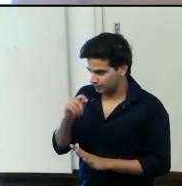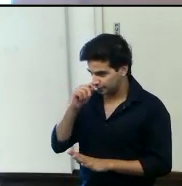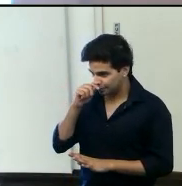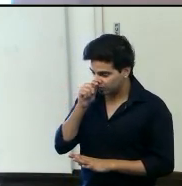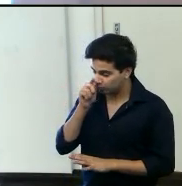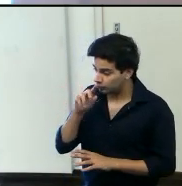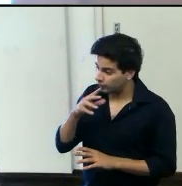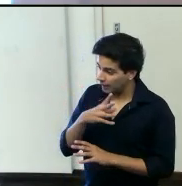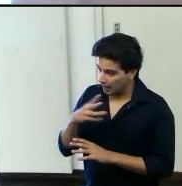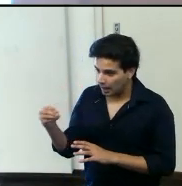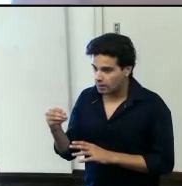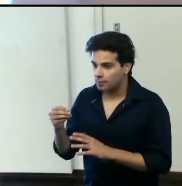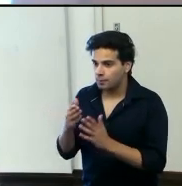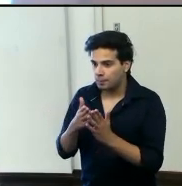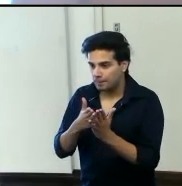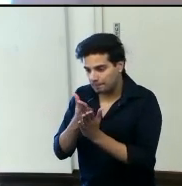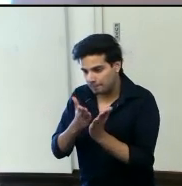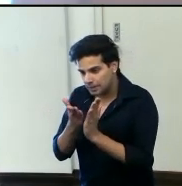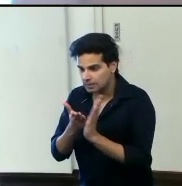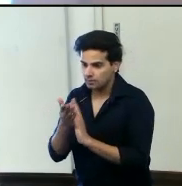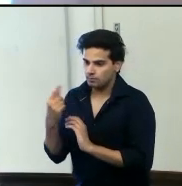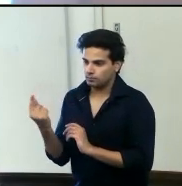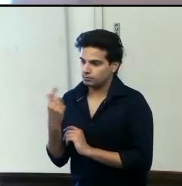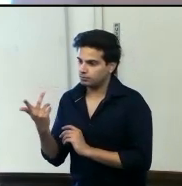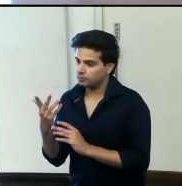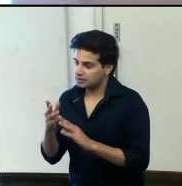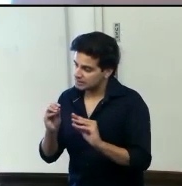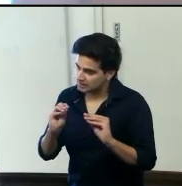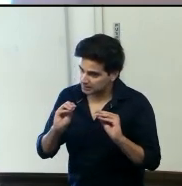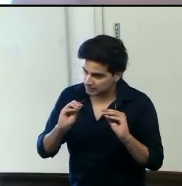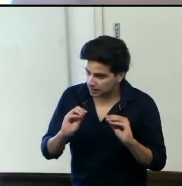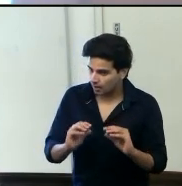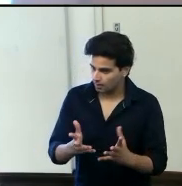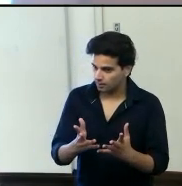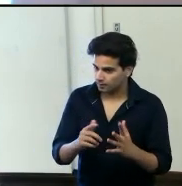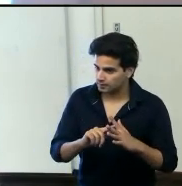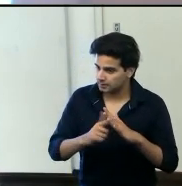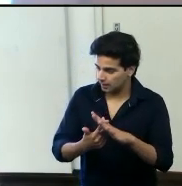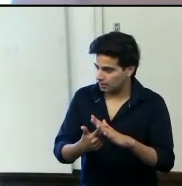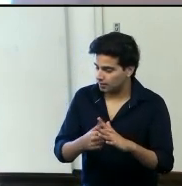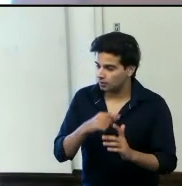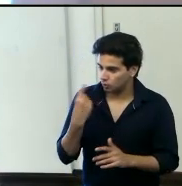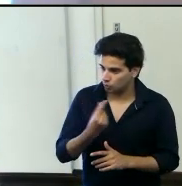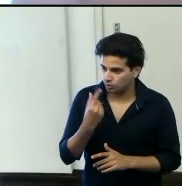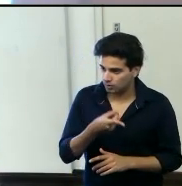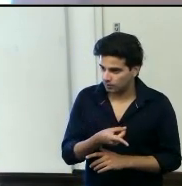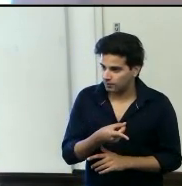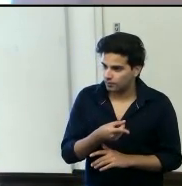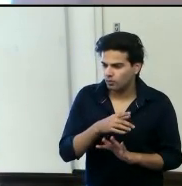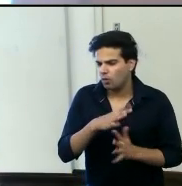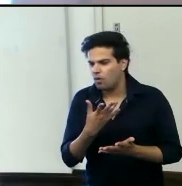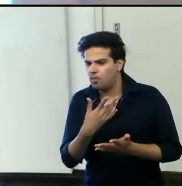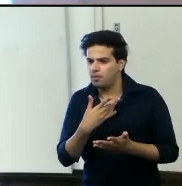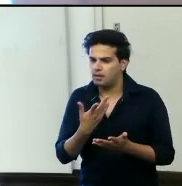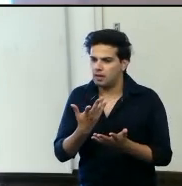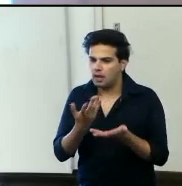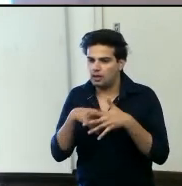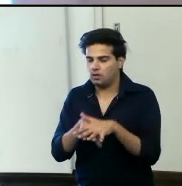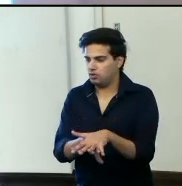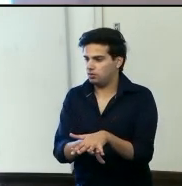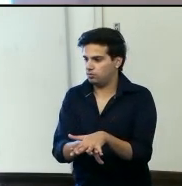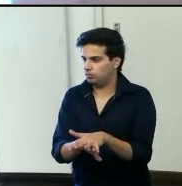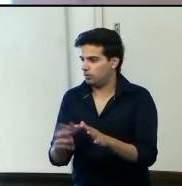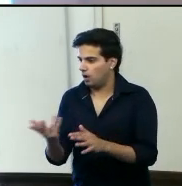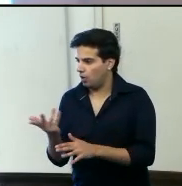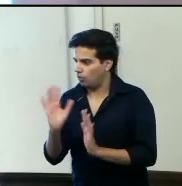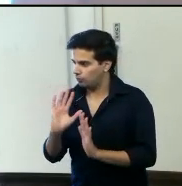ಆ್ಯಂಡ್ ವಾಟ್ ಆರ್ ದ ಮೀಡಿಯಮ್ಸ್ ದಟ್ ಯು ಸ್ಟಾರ್ಟೆಡ್ using or engaging with?